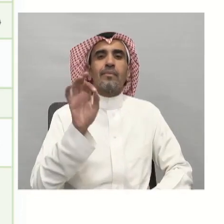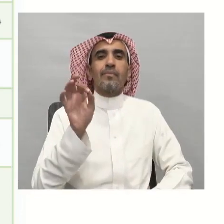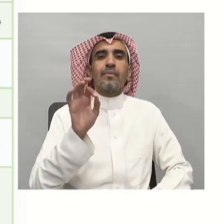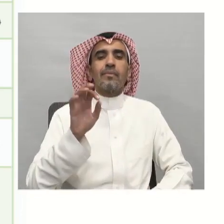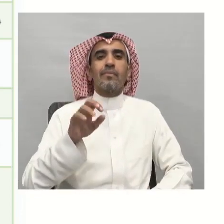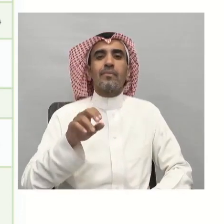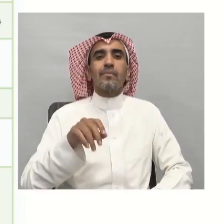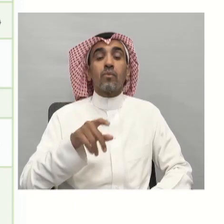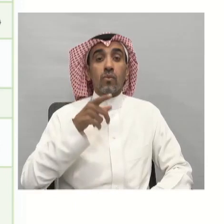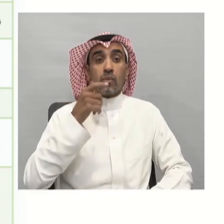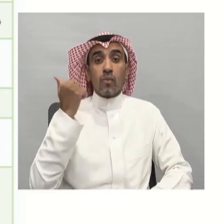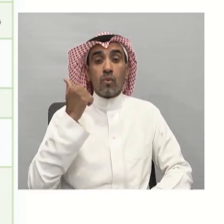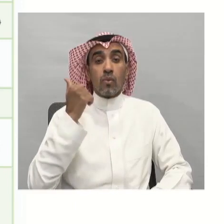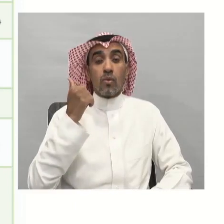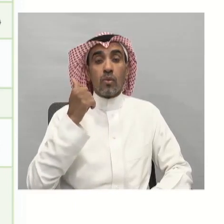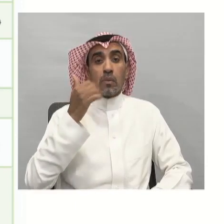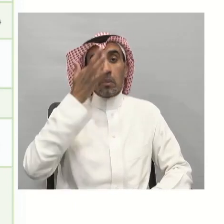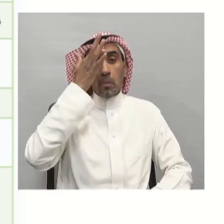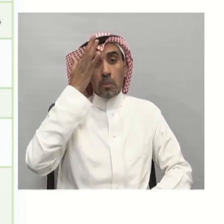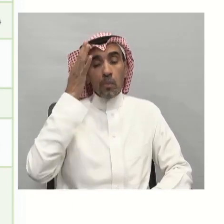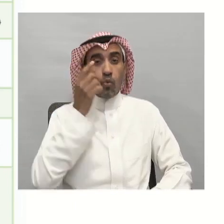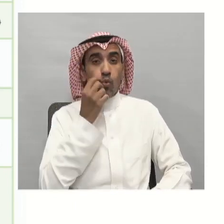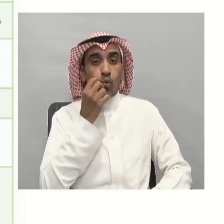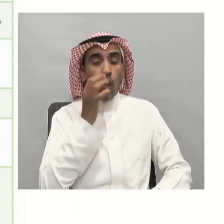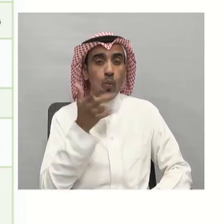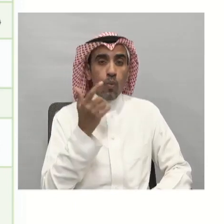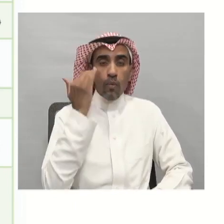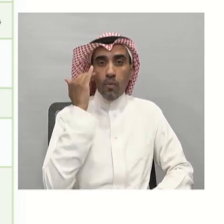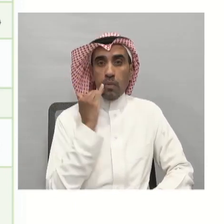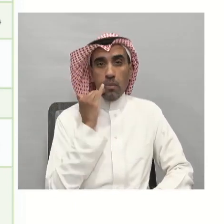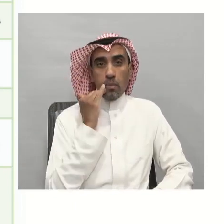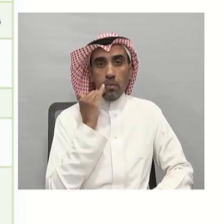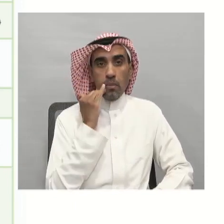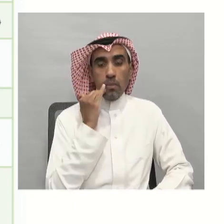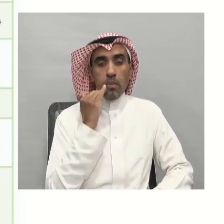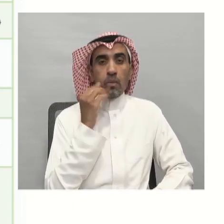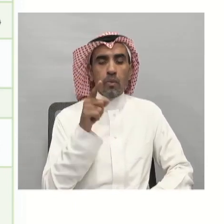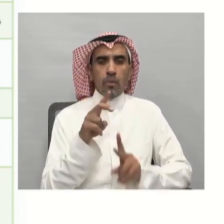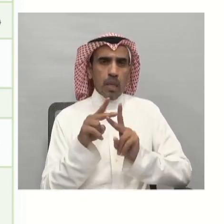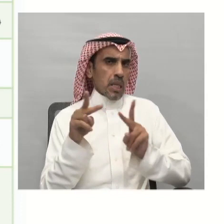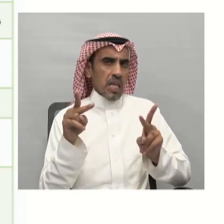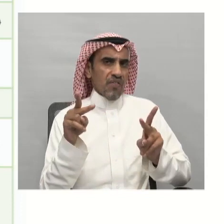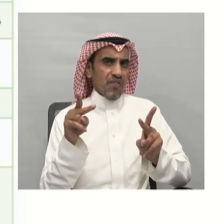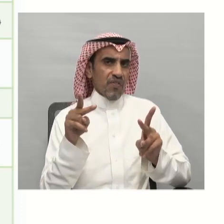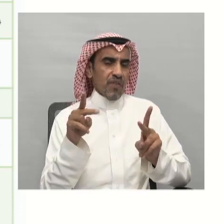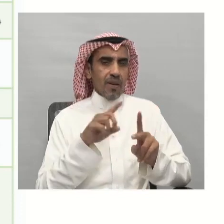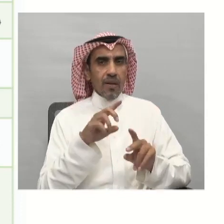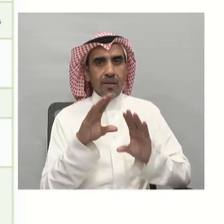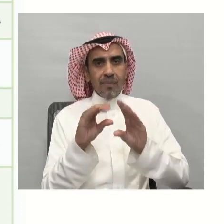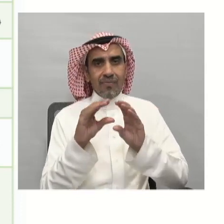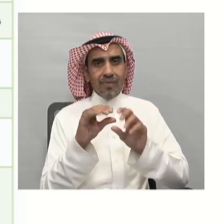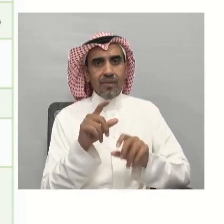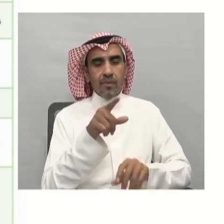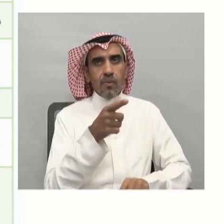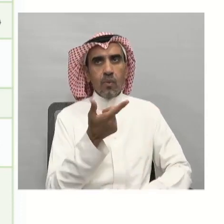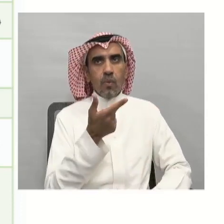البحر، فيكون هذا القنديل إما أن يكون ذكر وإما أن يكون ماذا؟ أنثى، فهو يختلف عن الأسفنج.